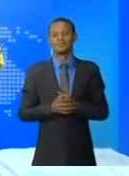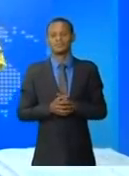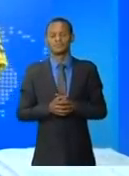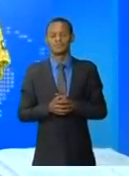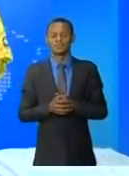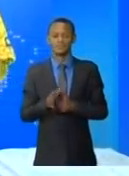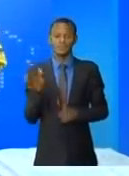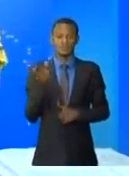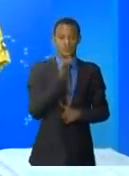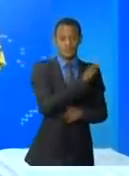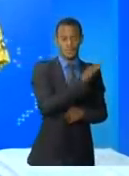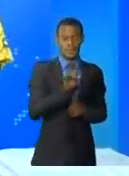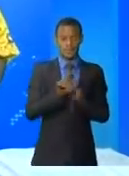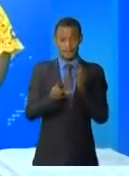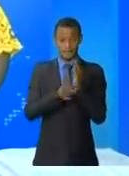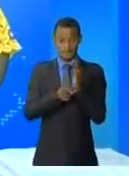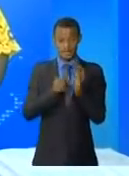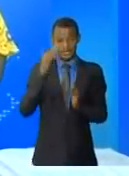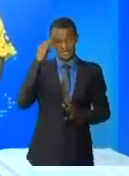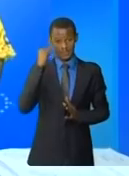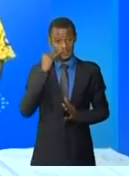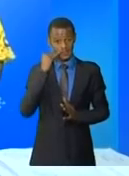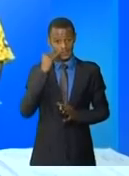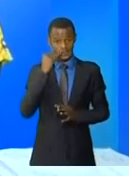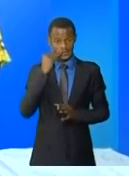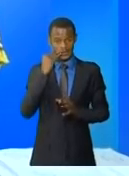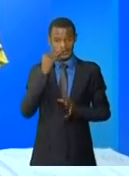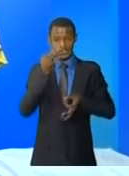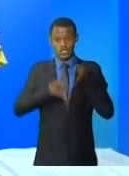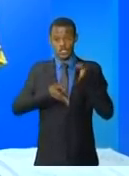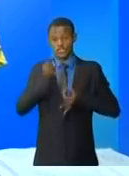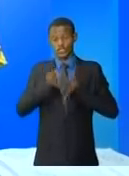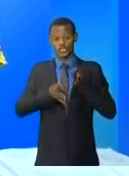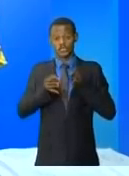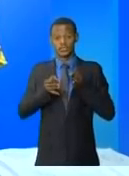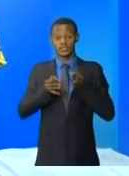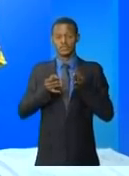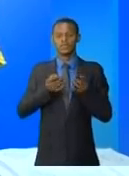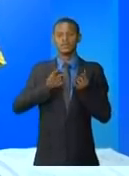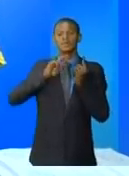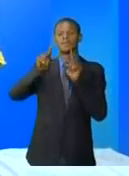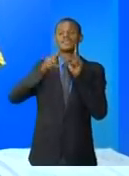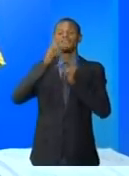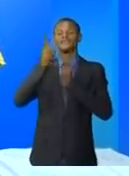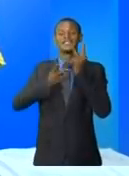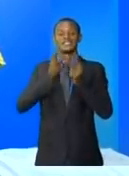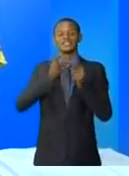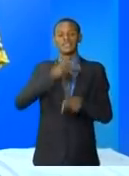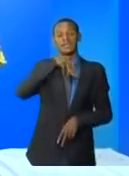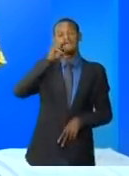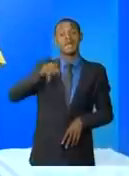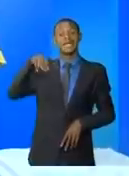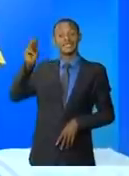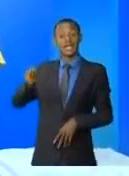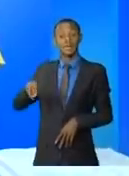Le vice-ministre de la Justice a séjourné dans la province du Maniema. Maître Bernard Takaishi a tenu un